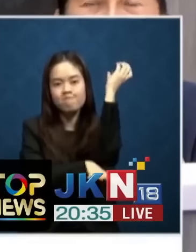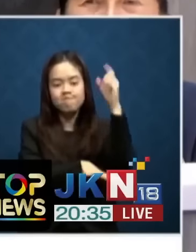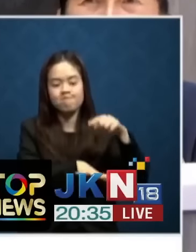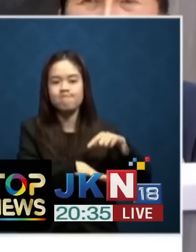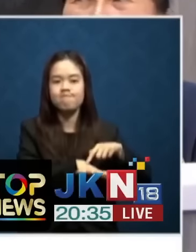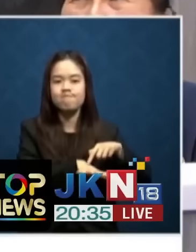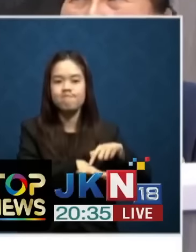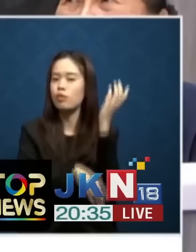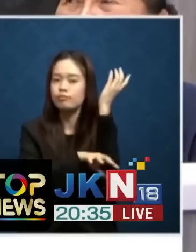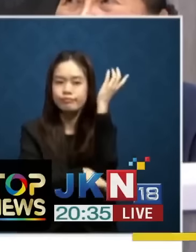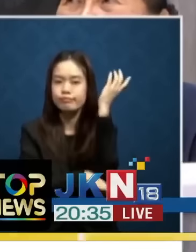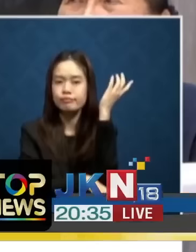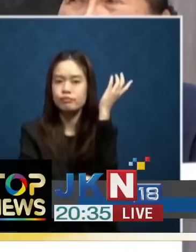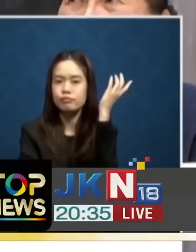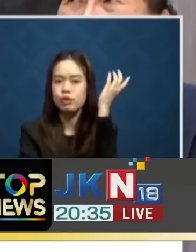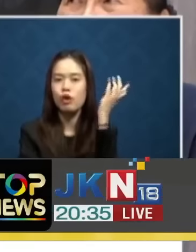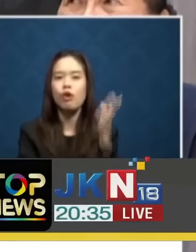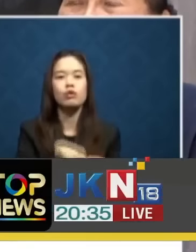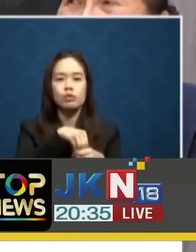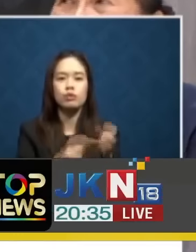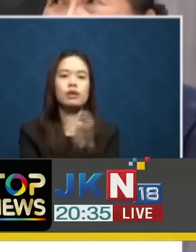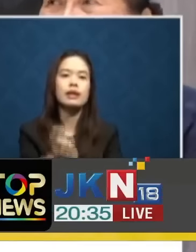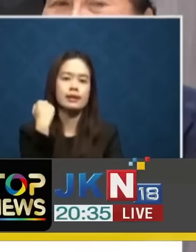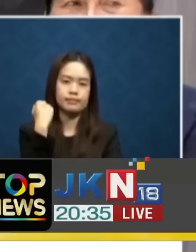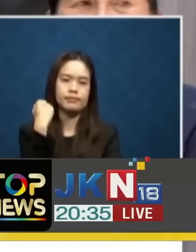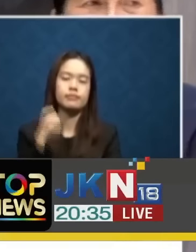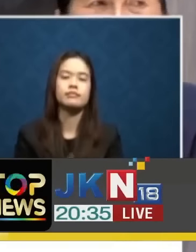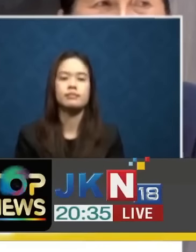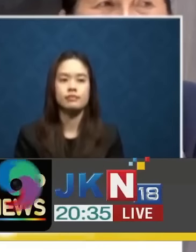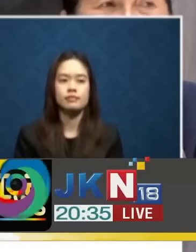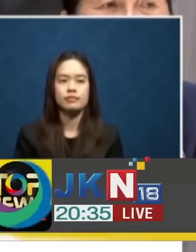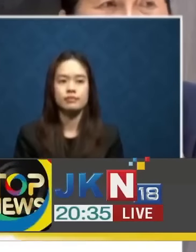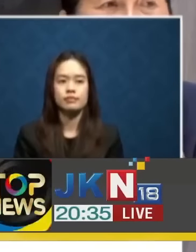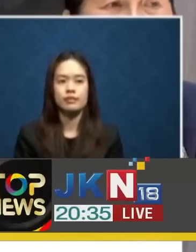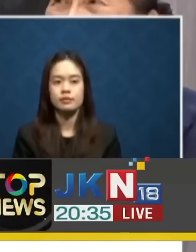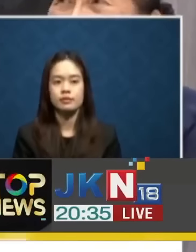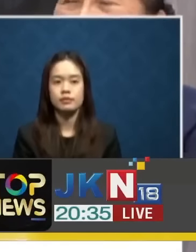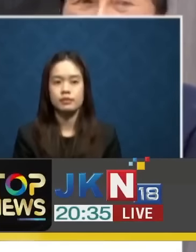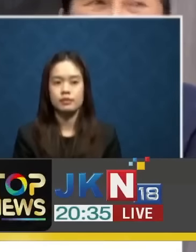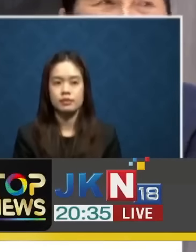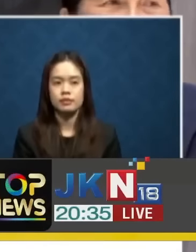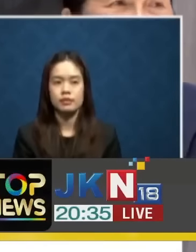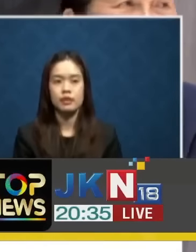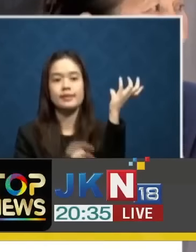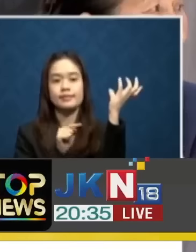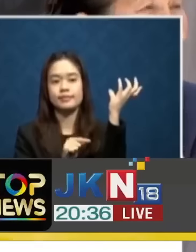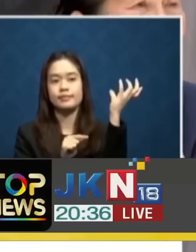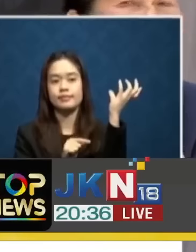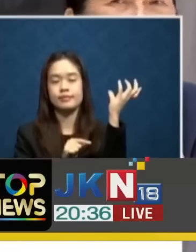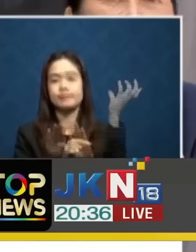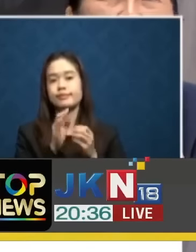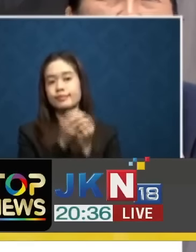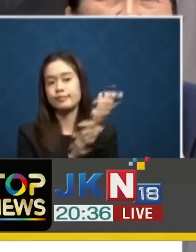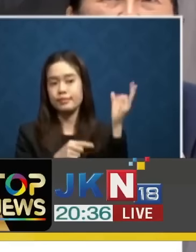ที่ค้ำให้ต้นไม้ต้นนั้นแข็งแรงผลิดอกออกผลต้นไม้ต้นนี้มี